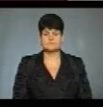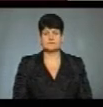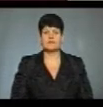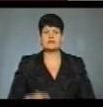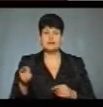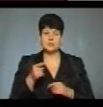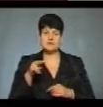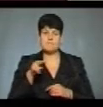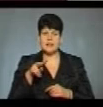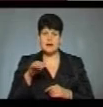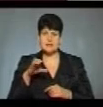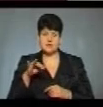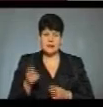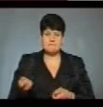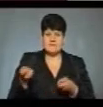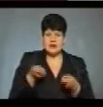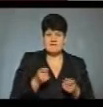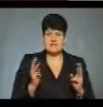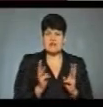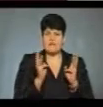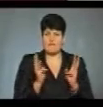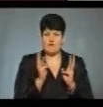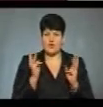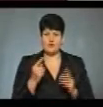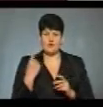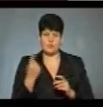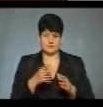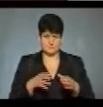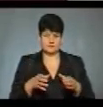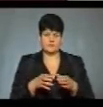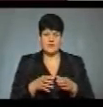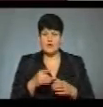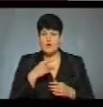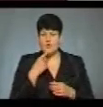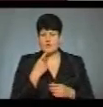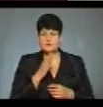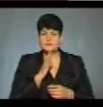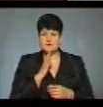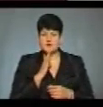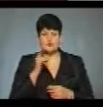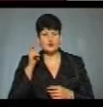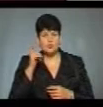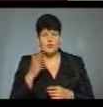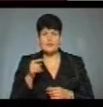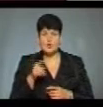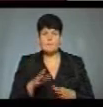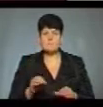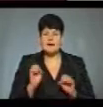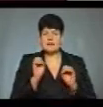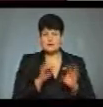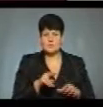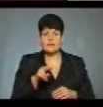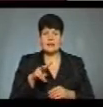Тернопільські пластуни привезли вифлеємський вогонь до обласної округи. Як повідомила пластунка з Чорткова Яна Петльована, його передадуть у